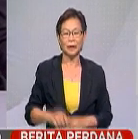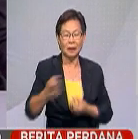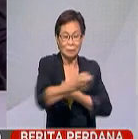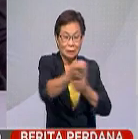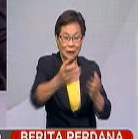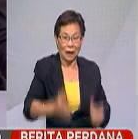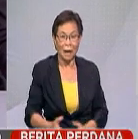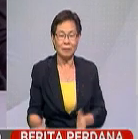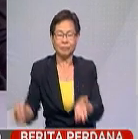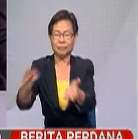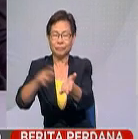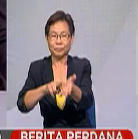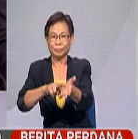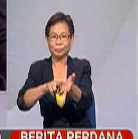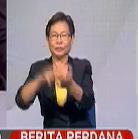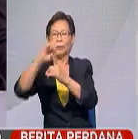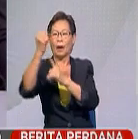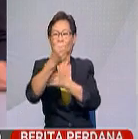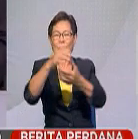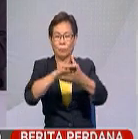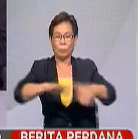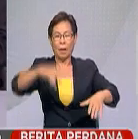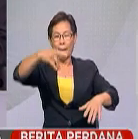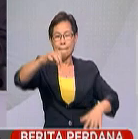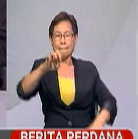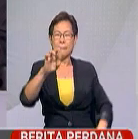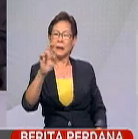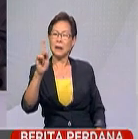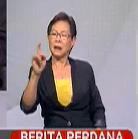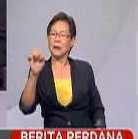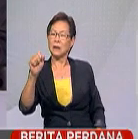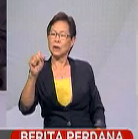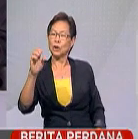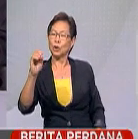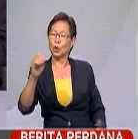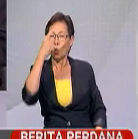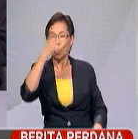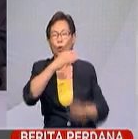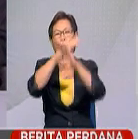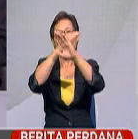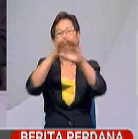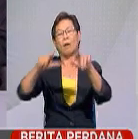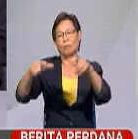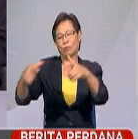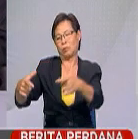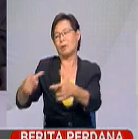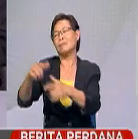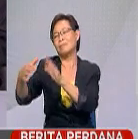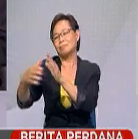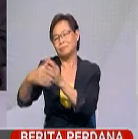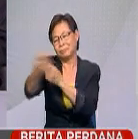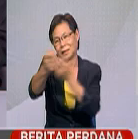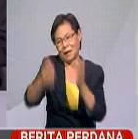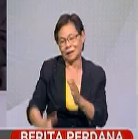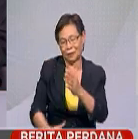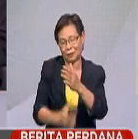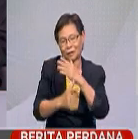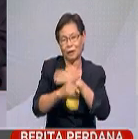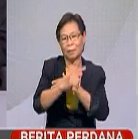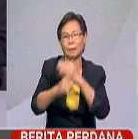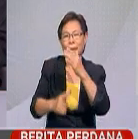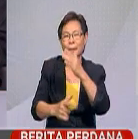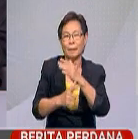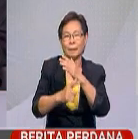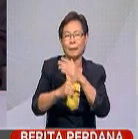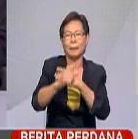Nelayan bakal didaftar di bawah Pertubuhan Keselamatan Sosial Perkeso bagi membela nasib golongan tersebut. Timbalan Menteri Pertanian dan Industri